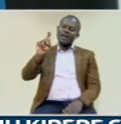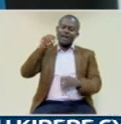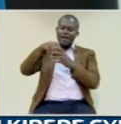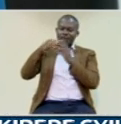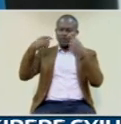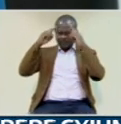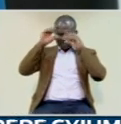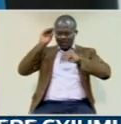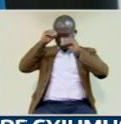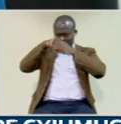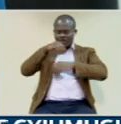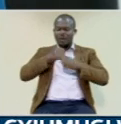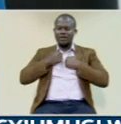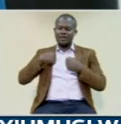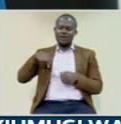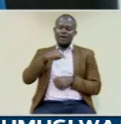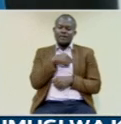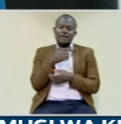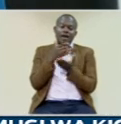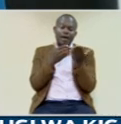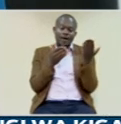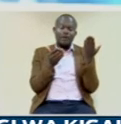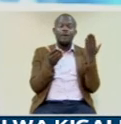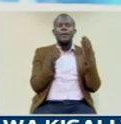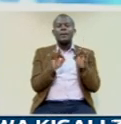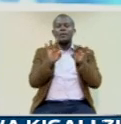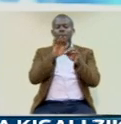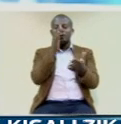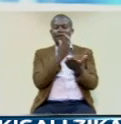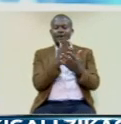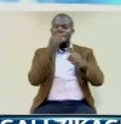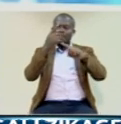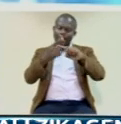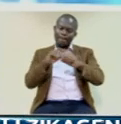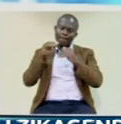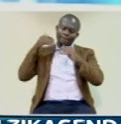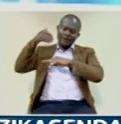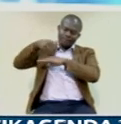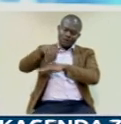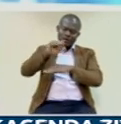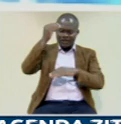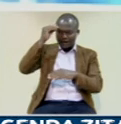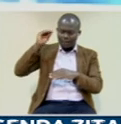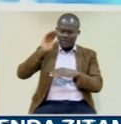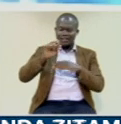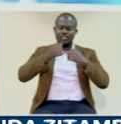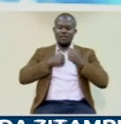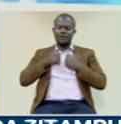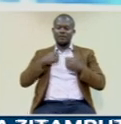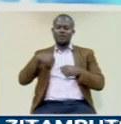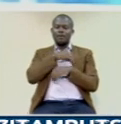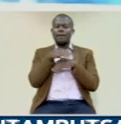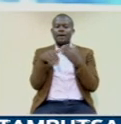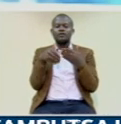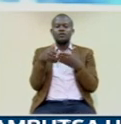yigwaho n'abanyarwanda bacu. Byabaye ngombwa rero ko tubisubika, ahubwo twoherereza ubutumwa abanyarwanda bacu